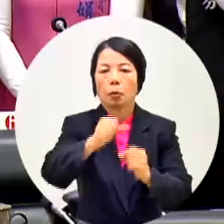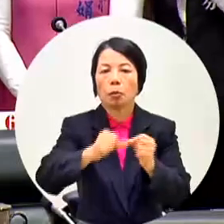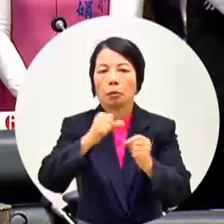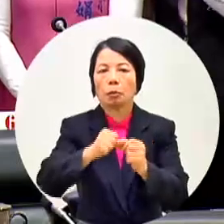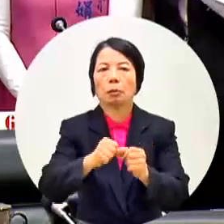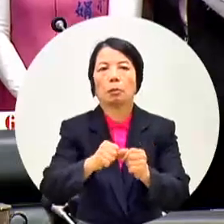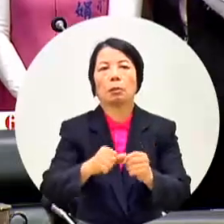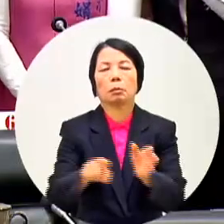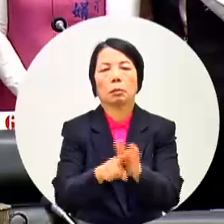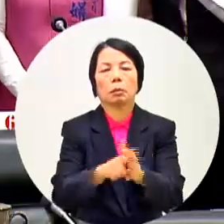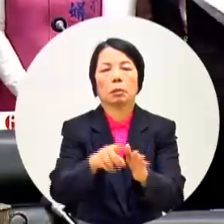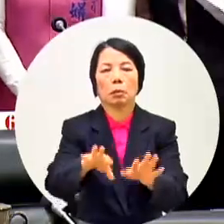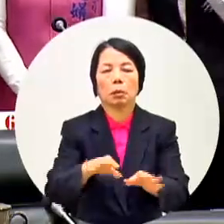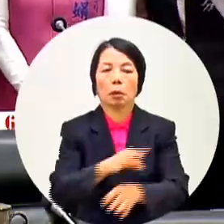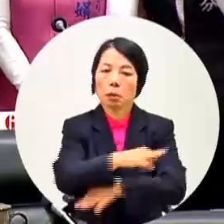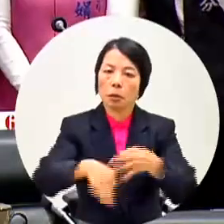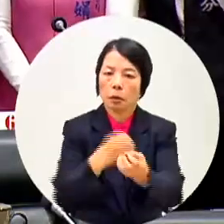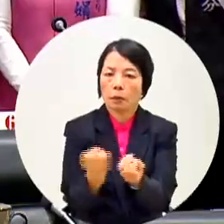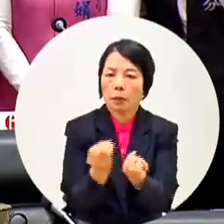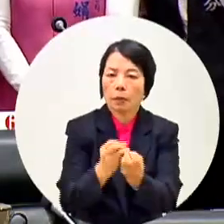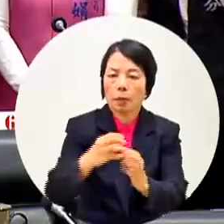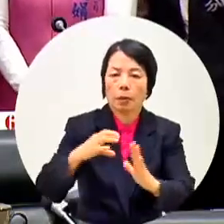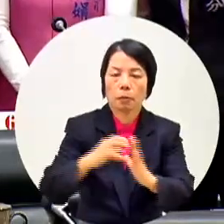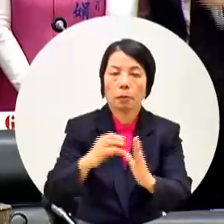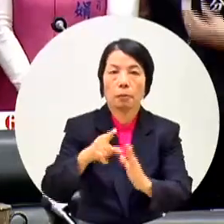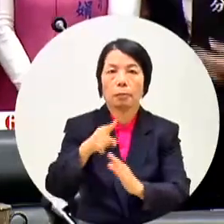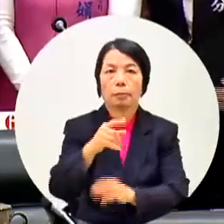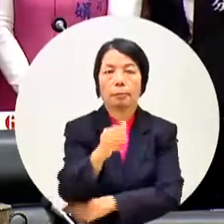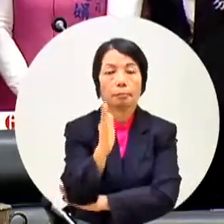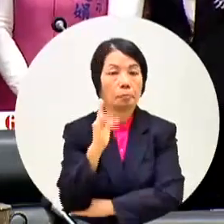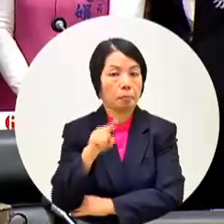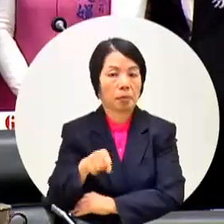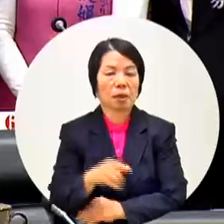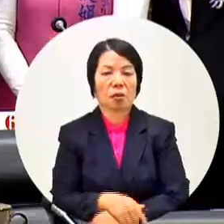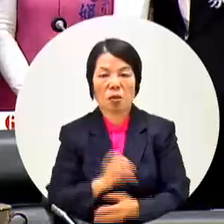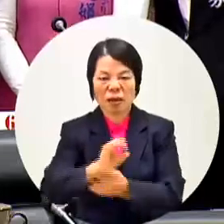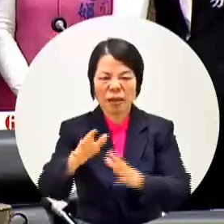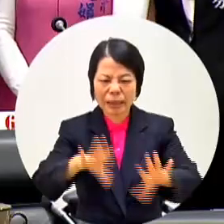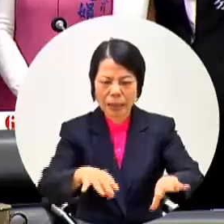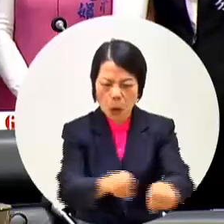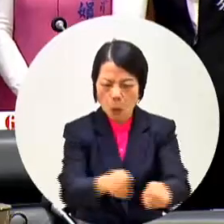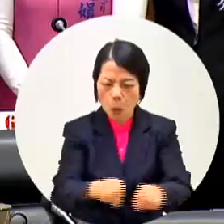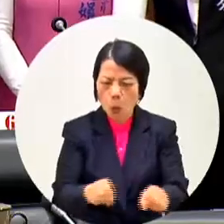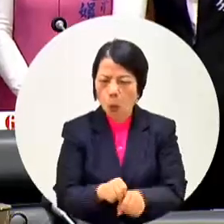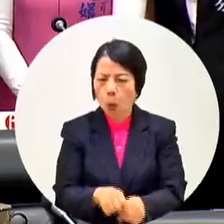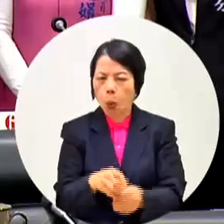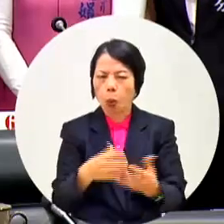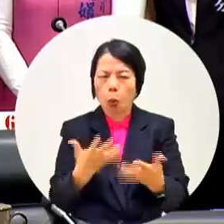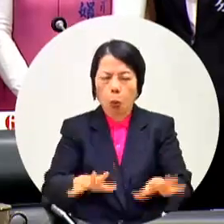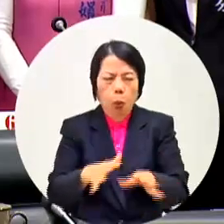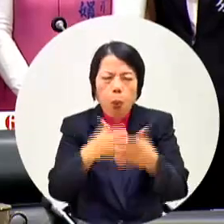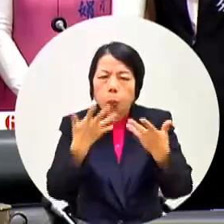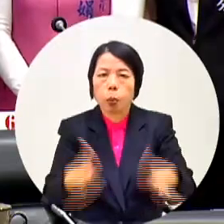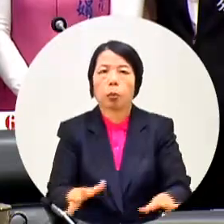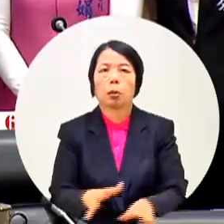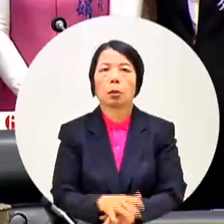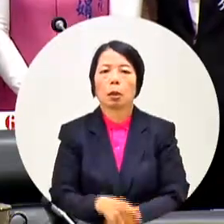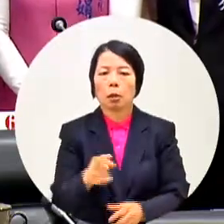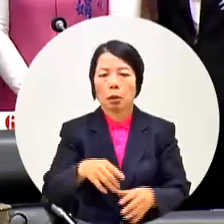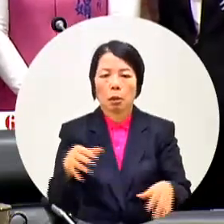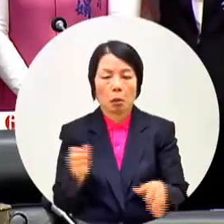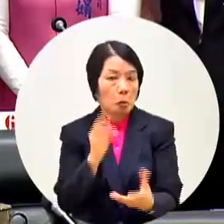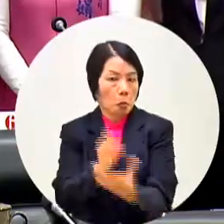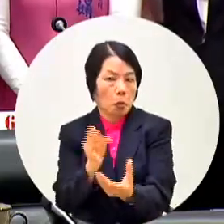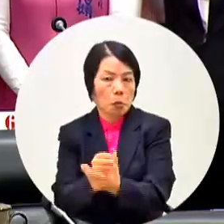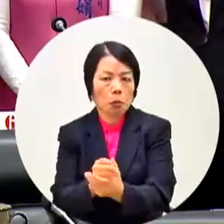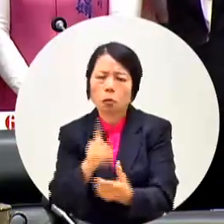的市府团队说，地底下有多少的幽灵管线，你的图资到底准不准确？那时候不能做，我